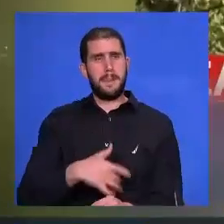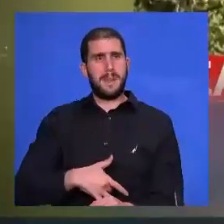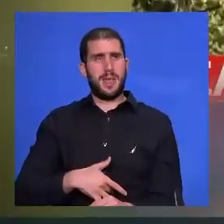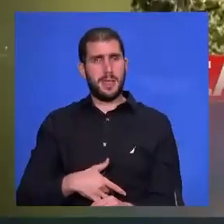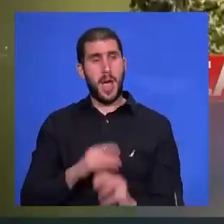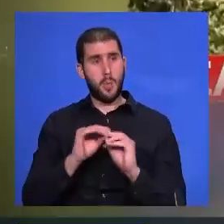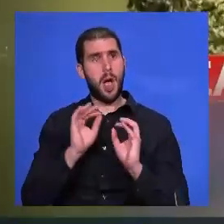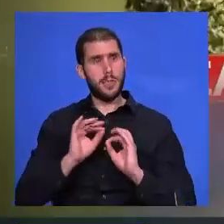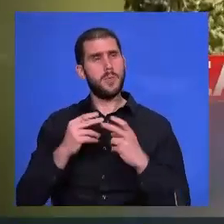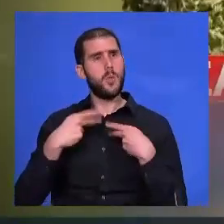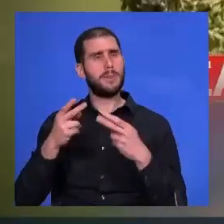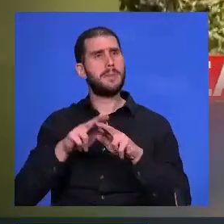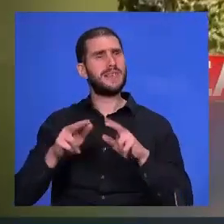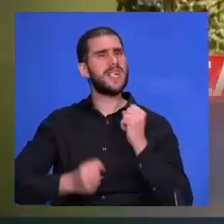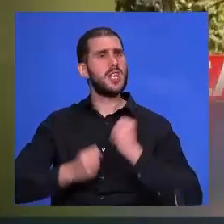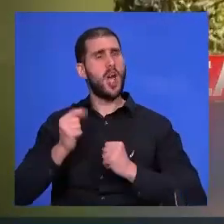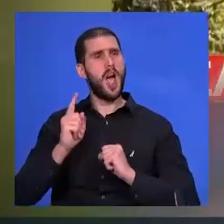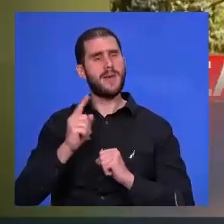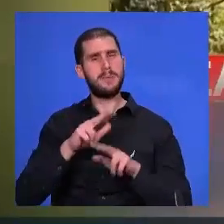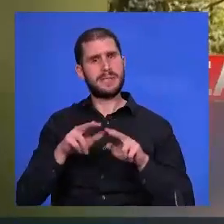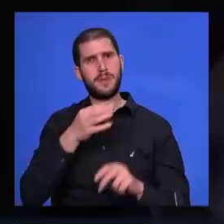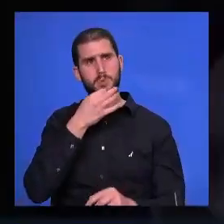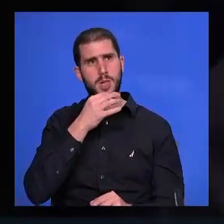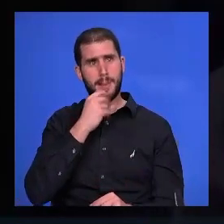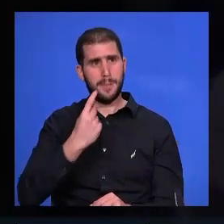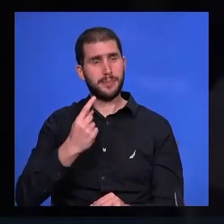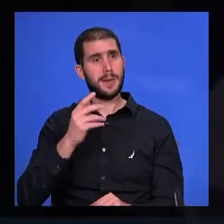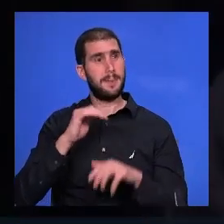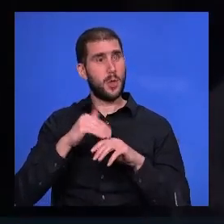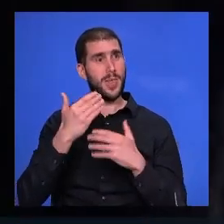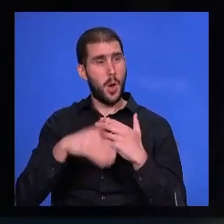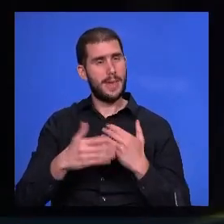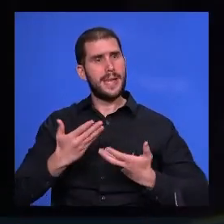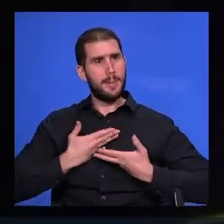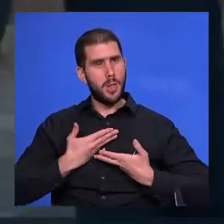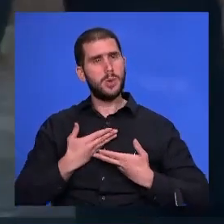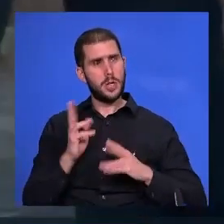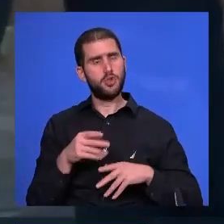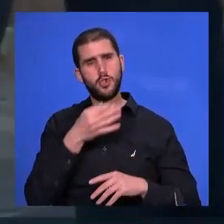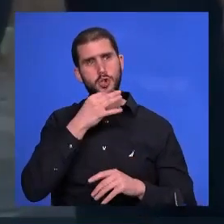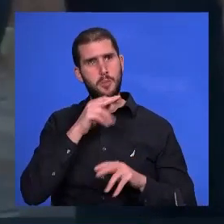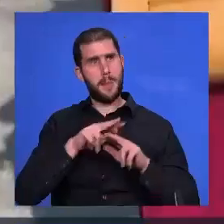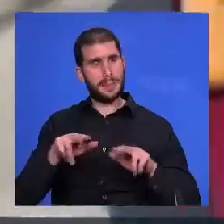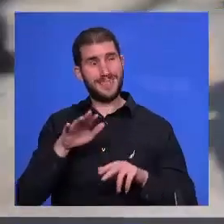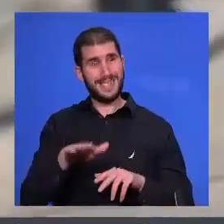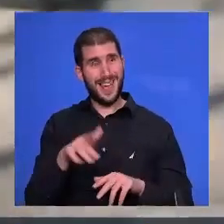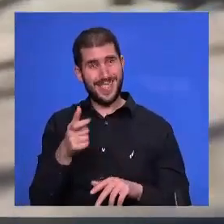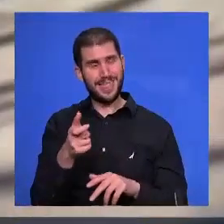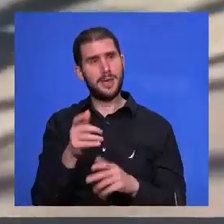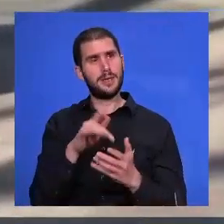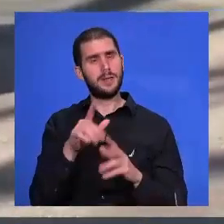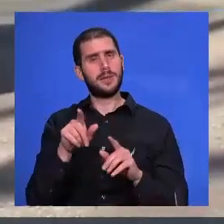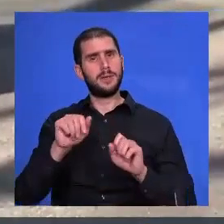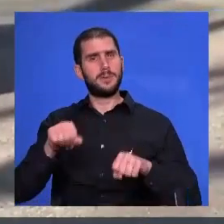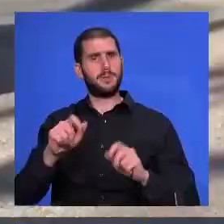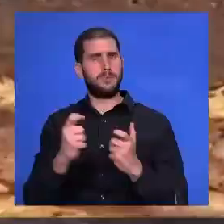המורה עדיין מאושפזת במצב קשה, אבל מצבה משתפר. There was some improvement, the last update that we got. הילד היורה נמצא ברשות